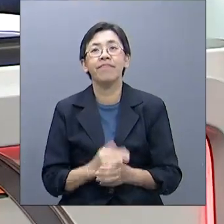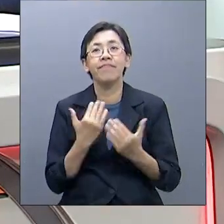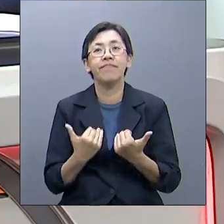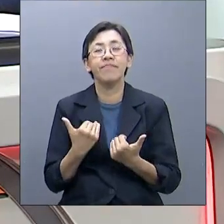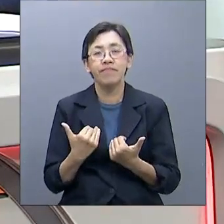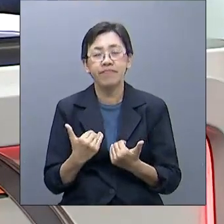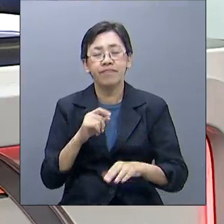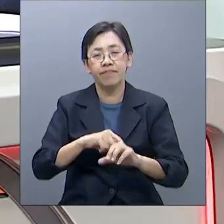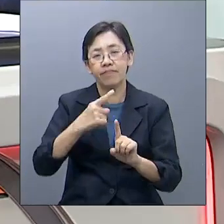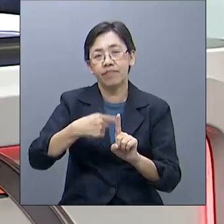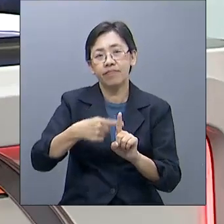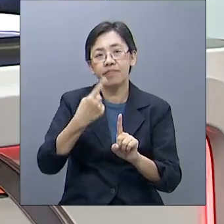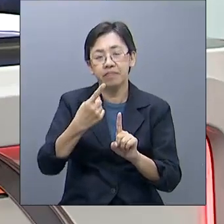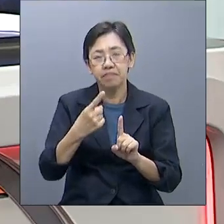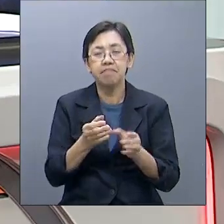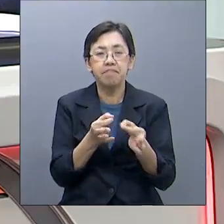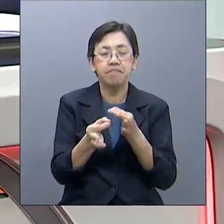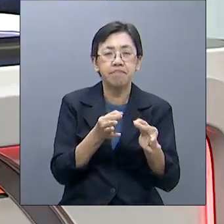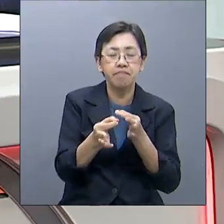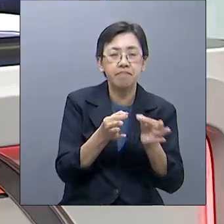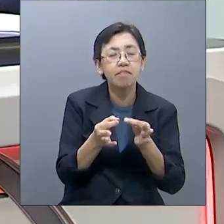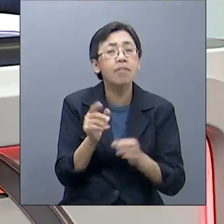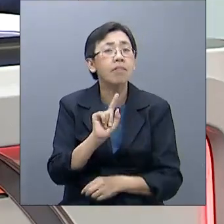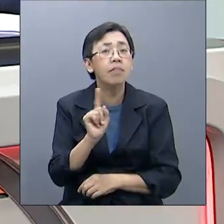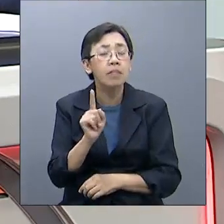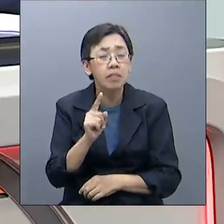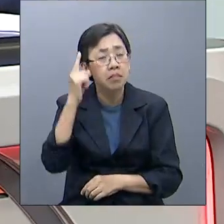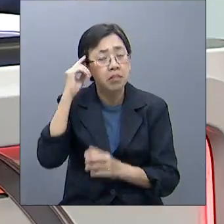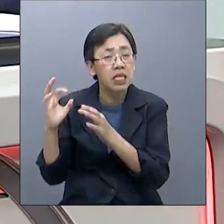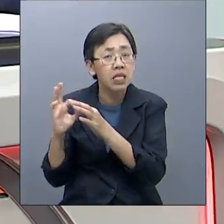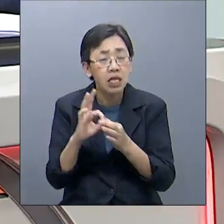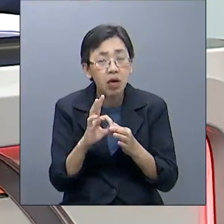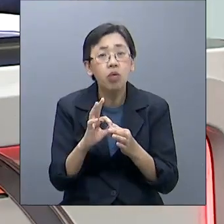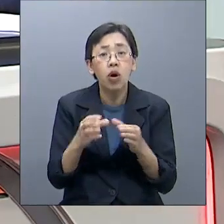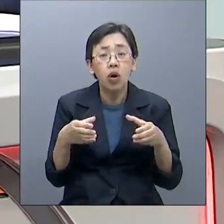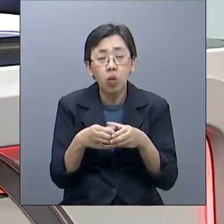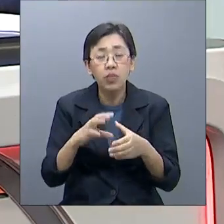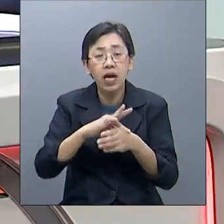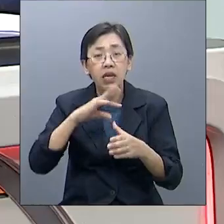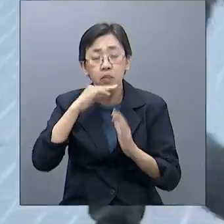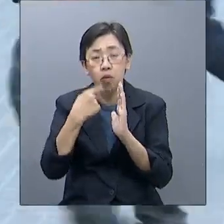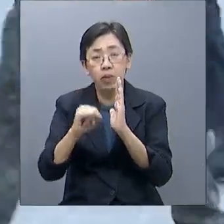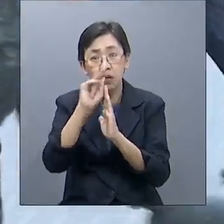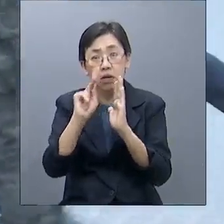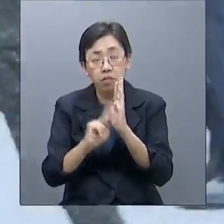ลา1เดือนที่จะชี้แจงข้อที่จริงว่ามีส่วนเกี่ยวข้องกับขบวนการนี้จริงหรือไม่ค่ะ